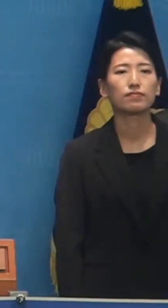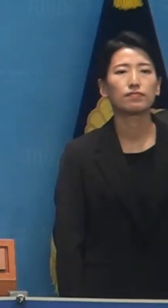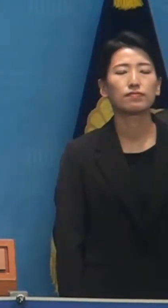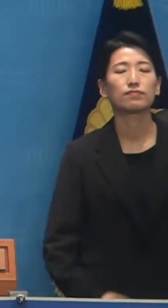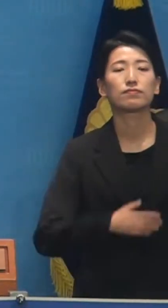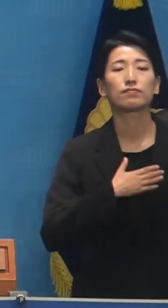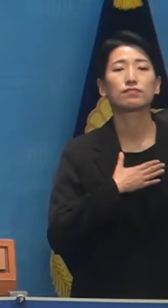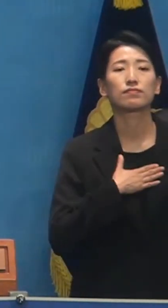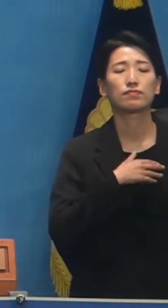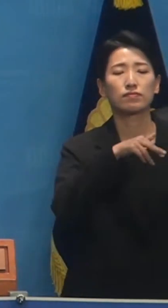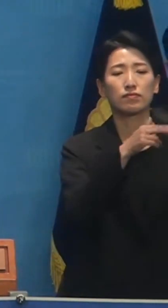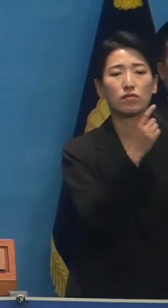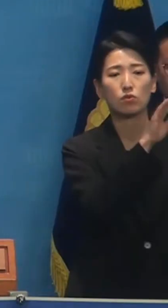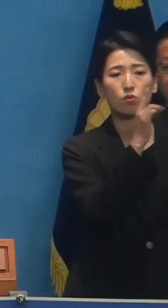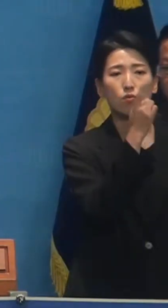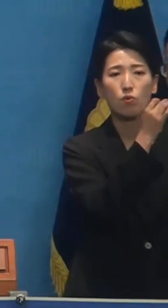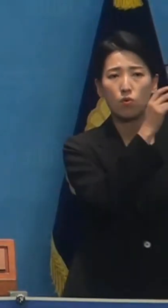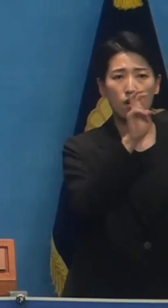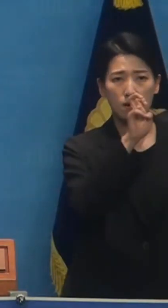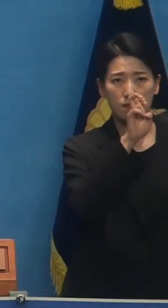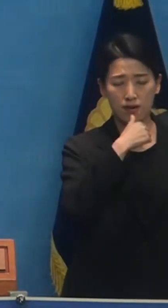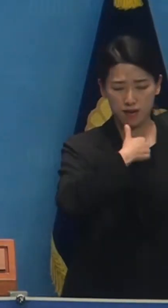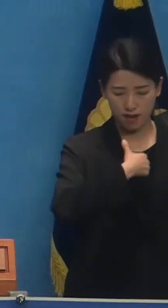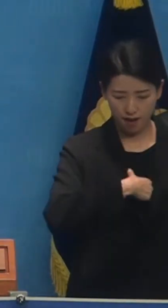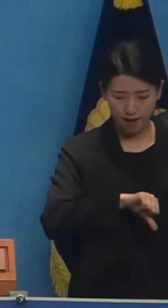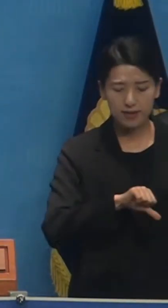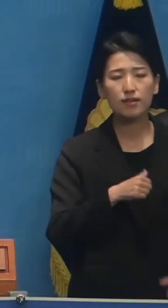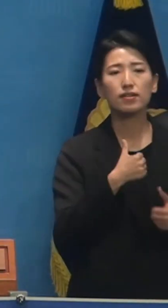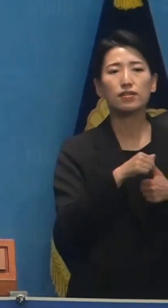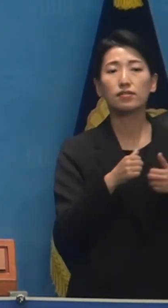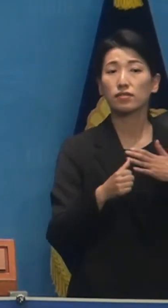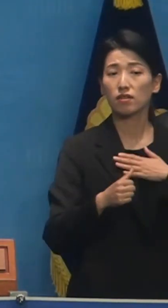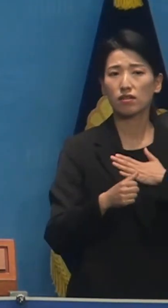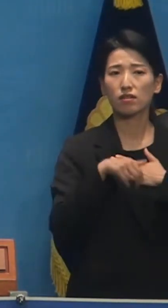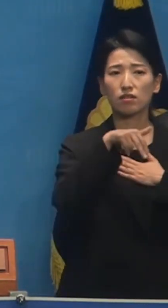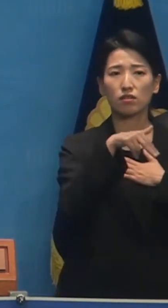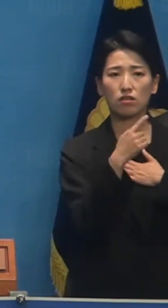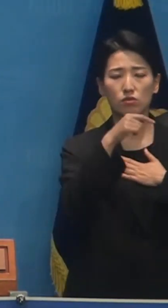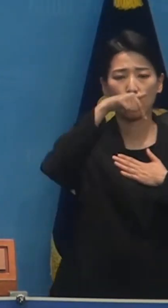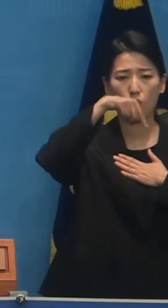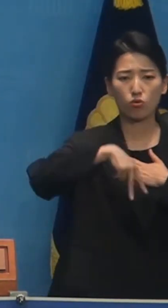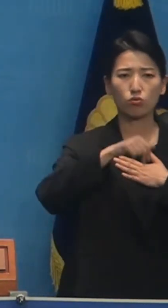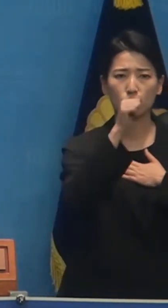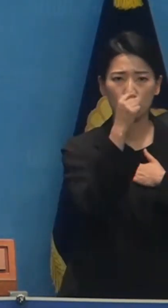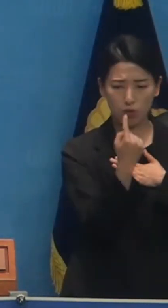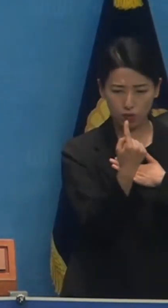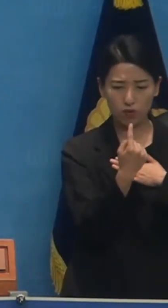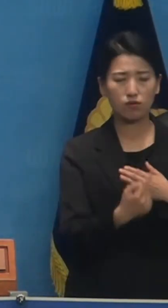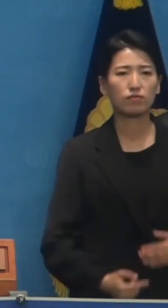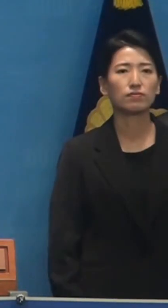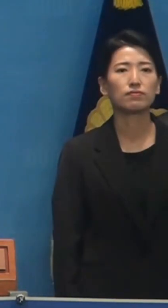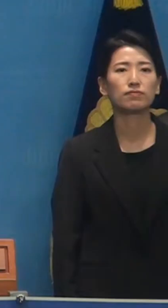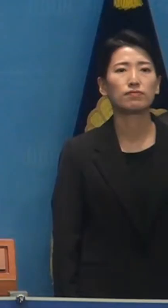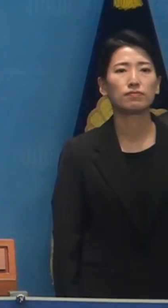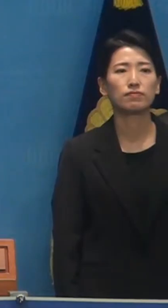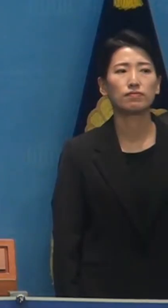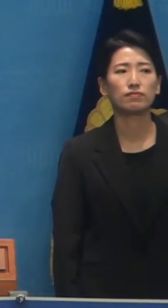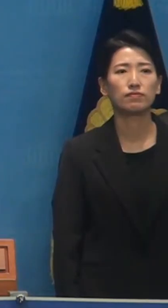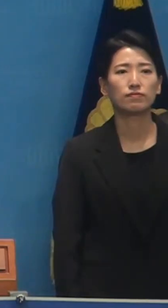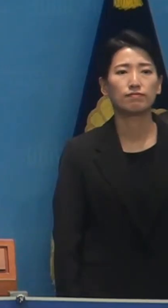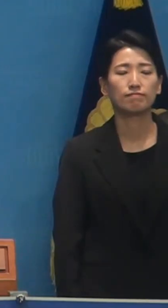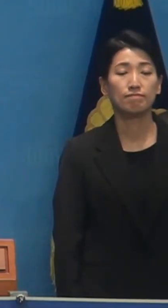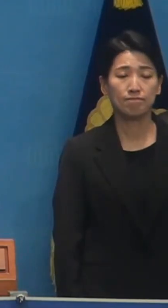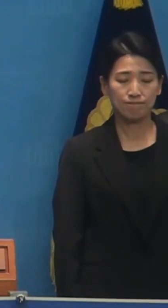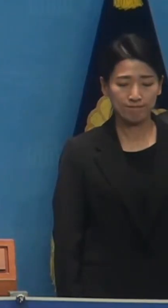저는 축산 조봉환 선생님의 아들 조규호입니다. 오늘